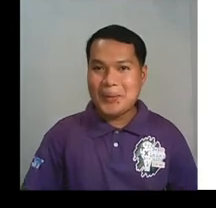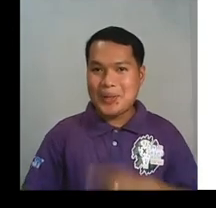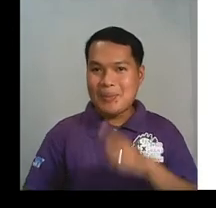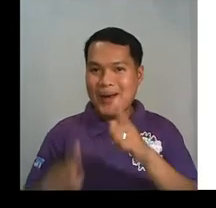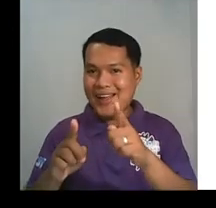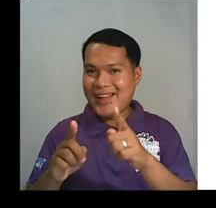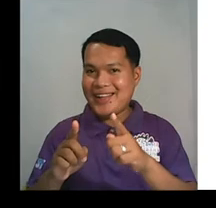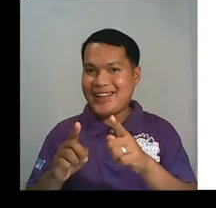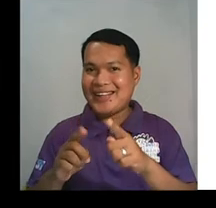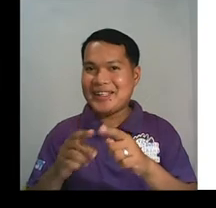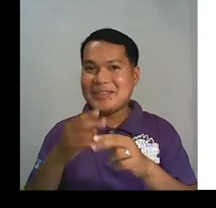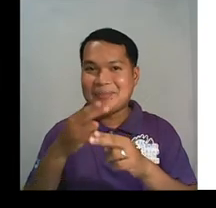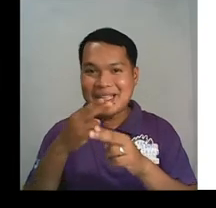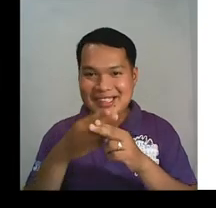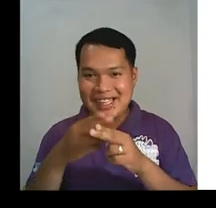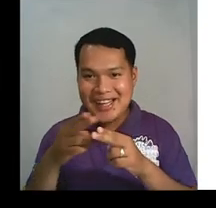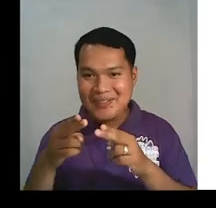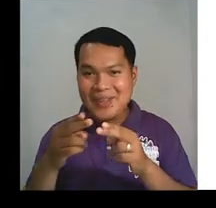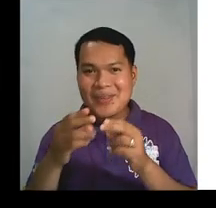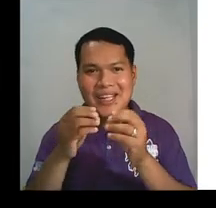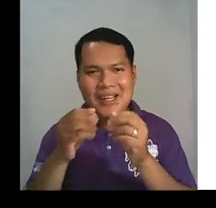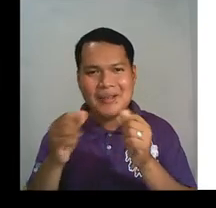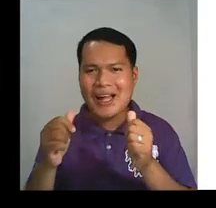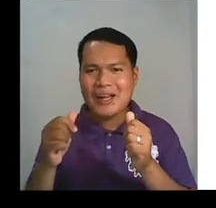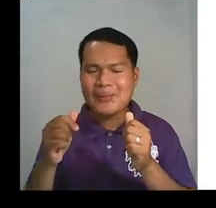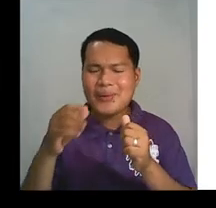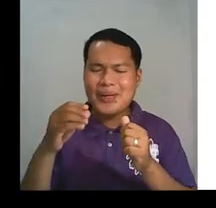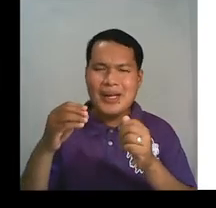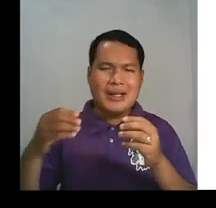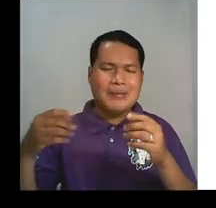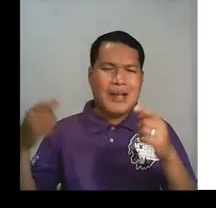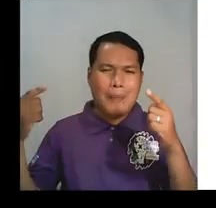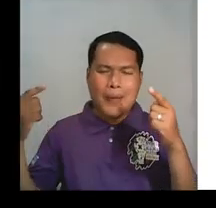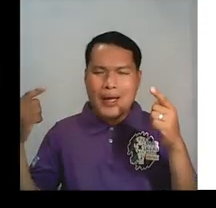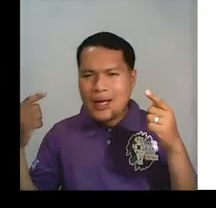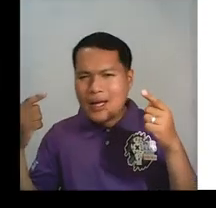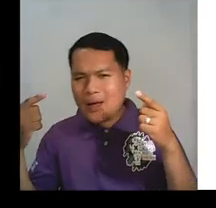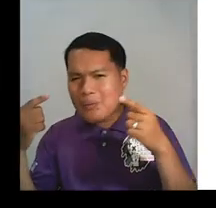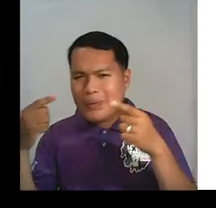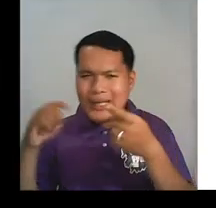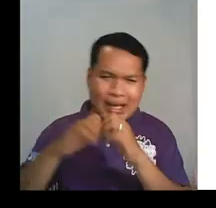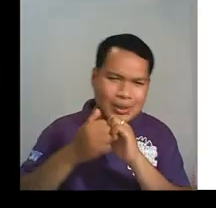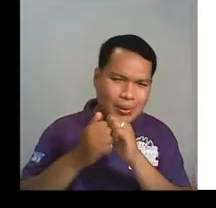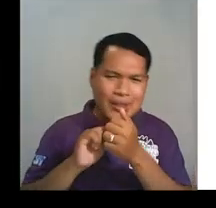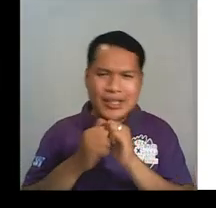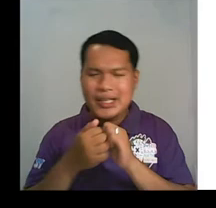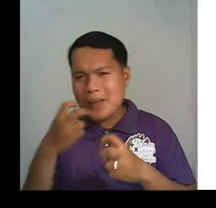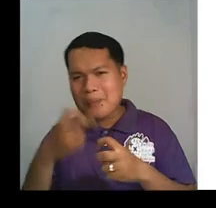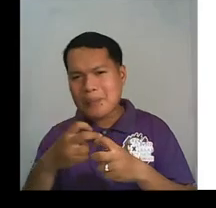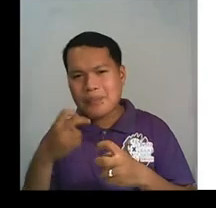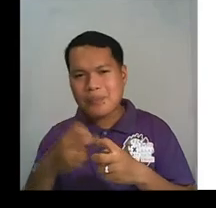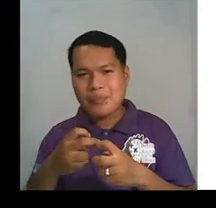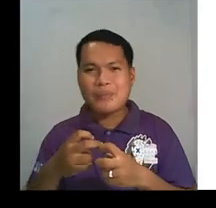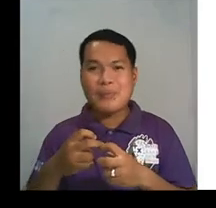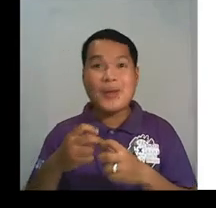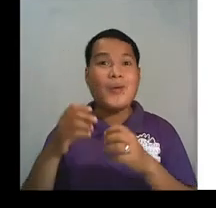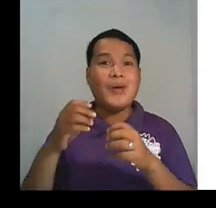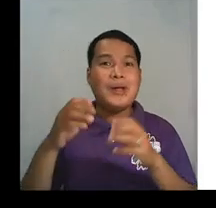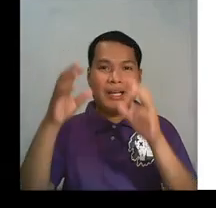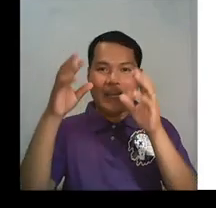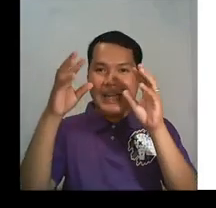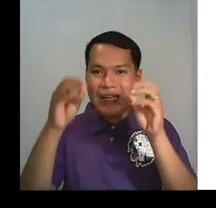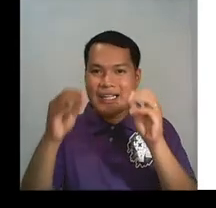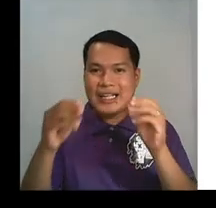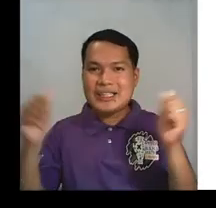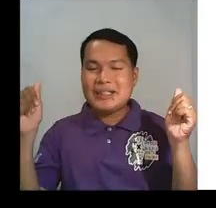O, diba? May sila. Pero, andali. Kala mo. Napaka-komplikado ang nira. Pero,